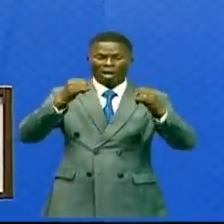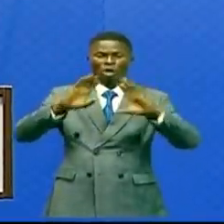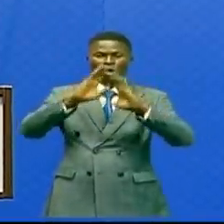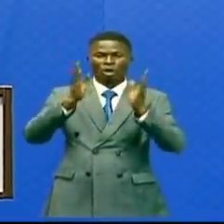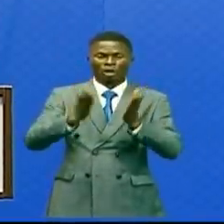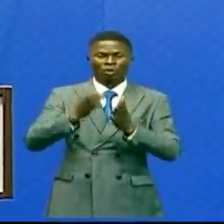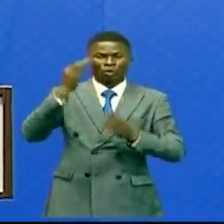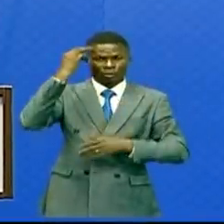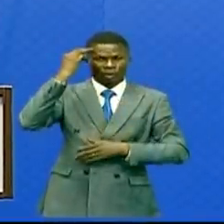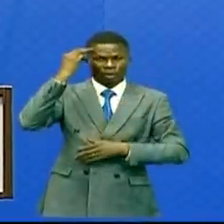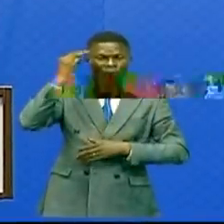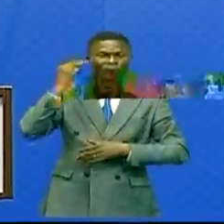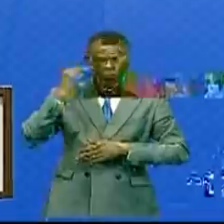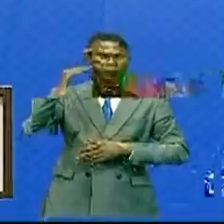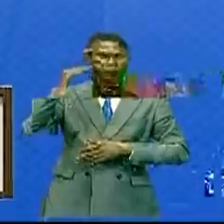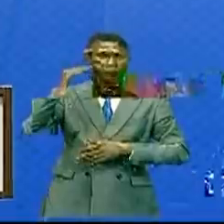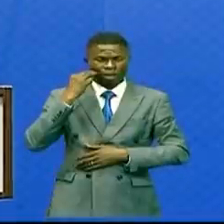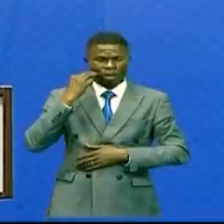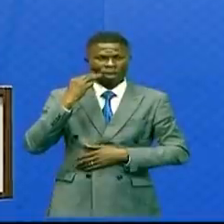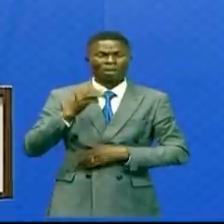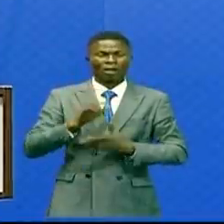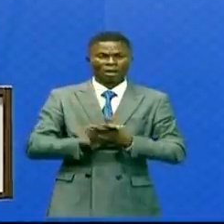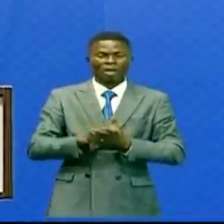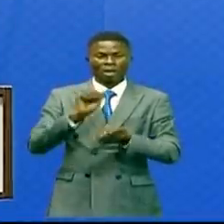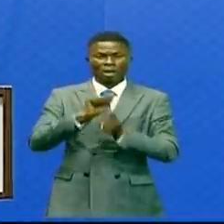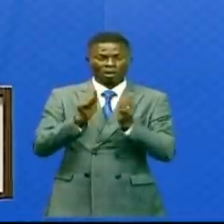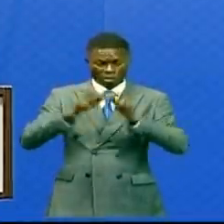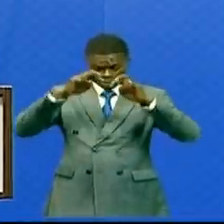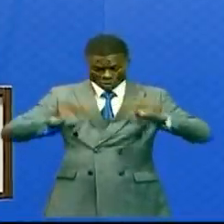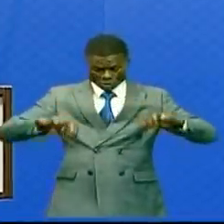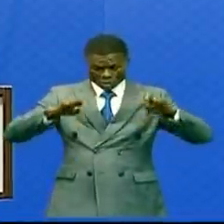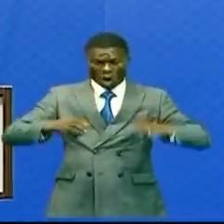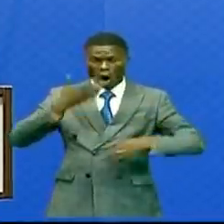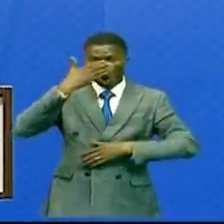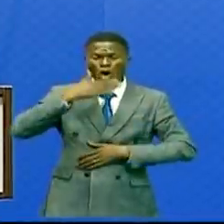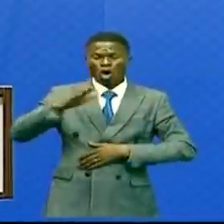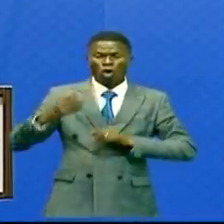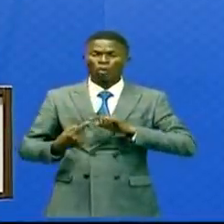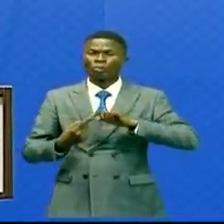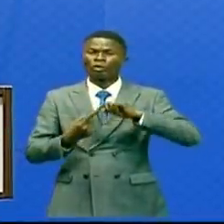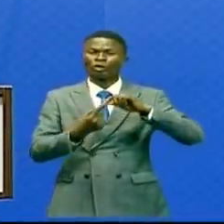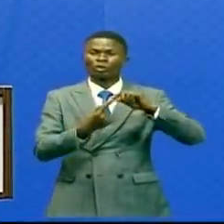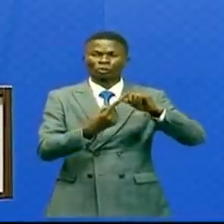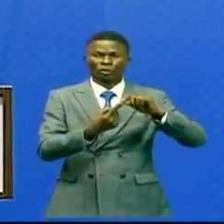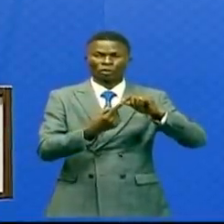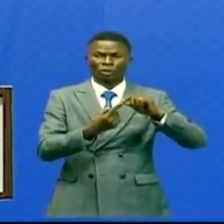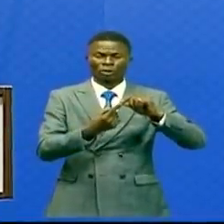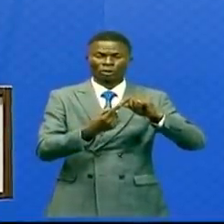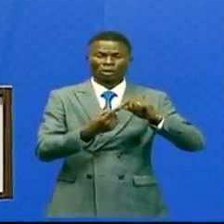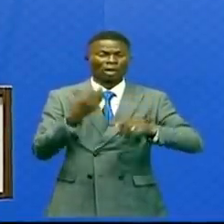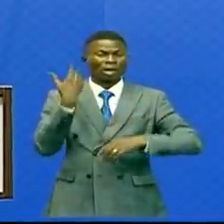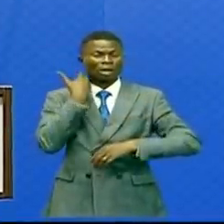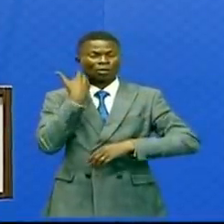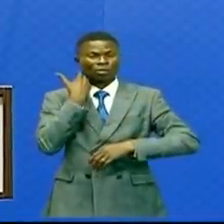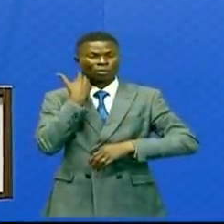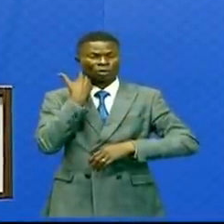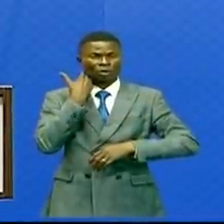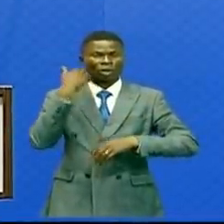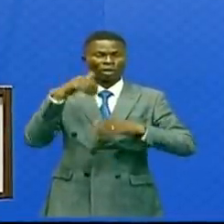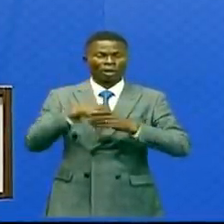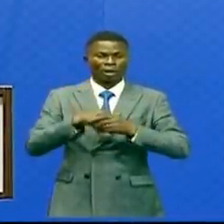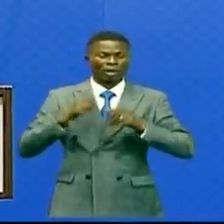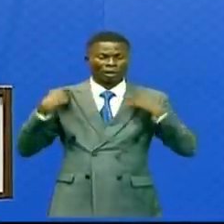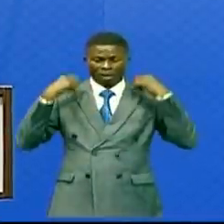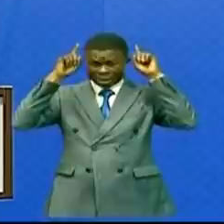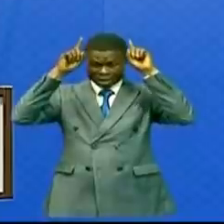du gouvernement qu'il s'être fait examiner dans un hôpital spécialisé. Une hernie discale au niveau des